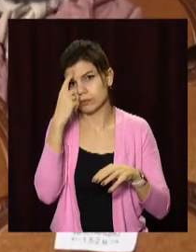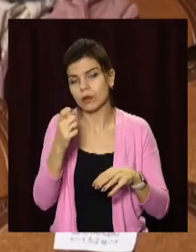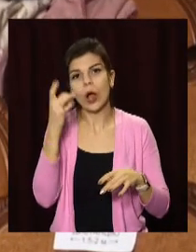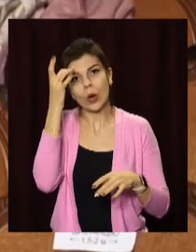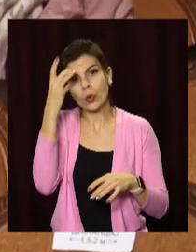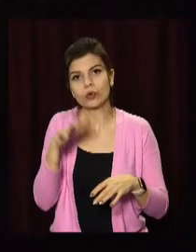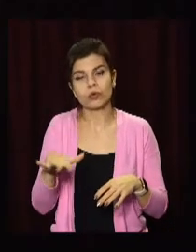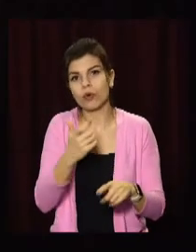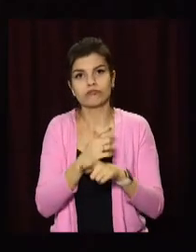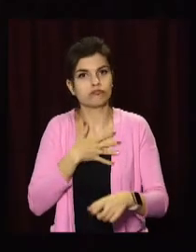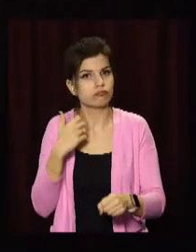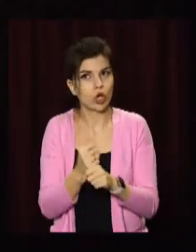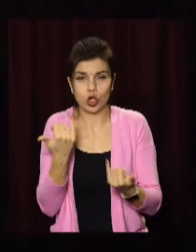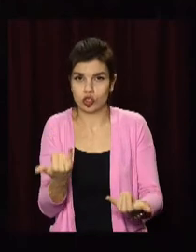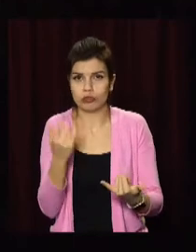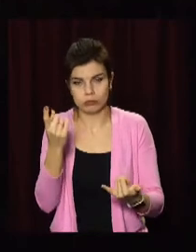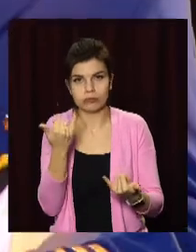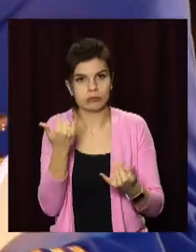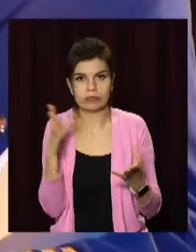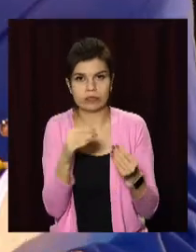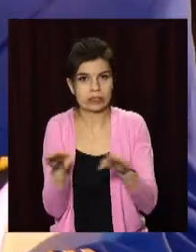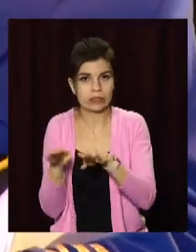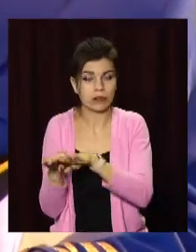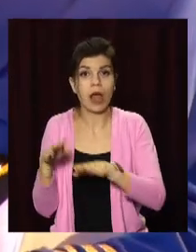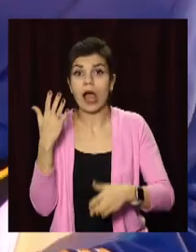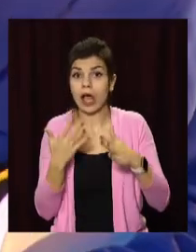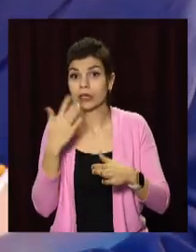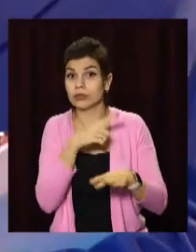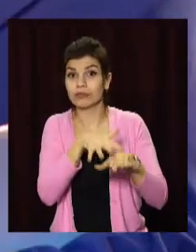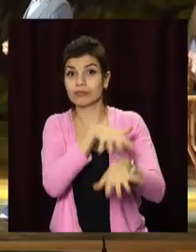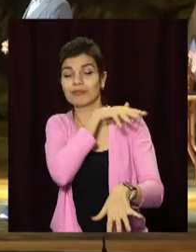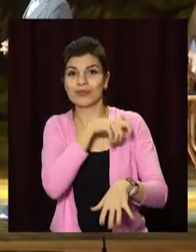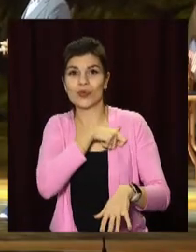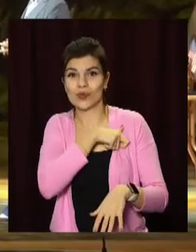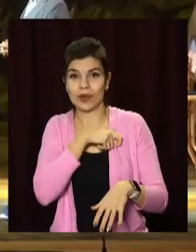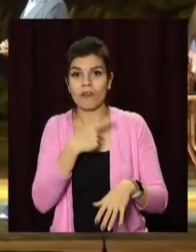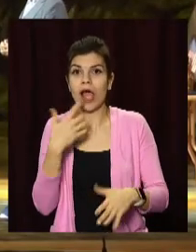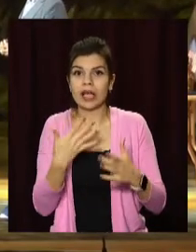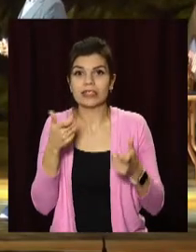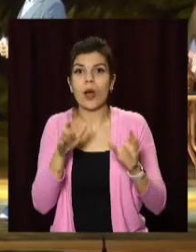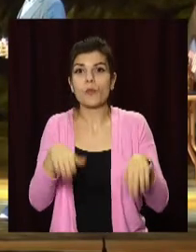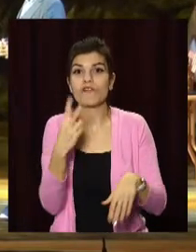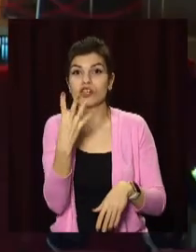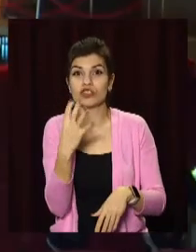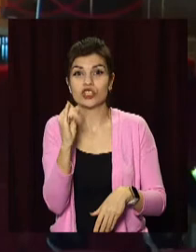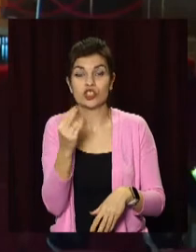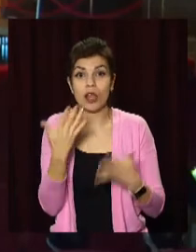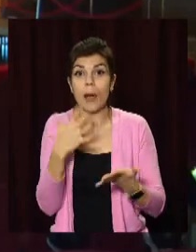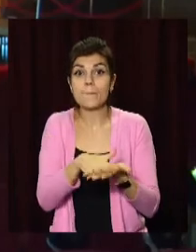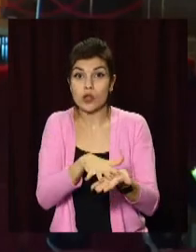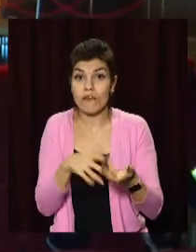культури суворо дотримуються встановлених обмежень, тому якщо уряд підніме питання про подовження локдауну після 24